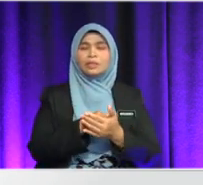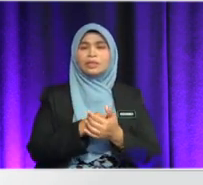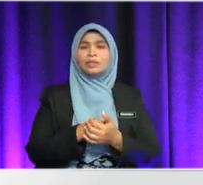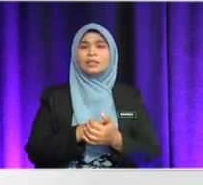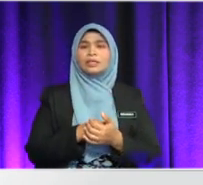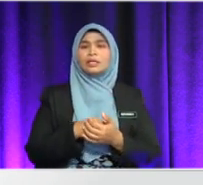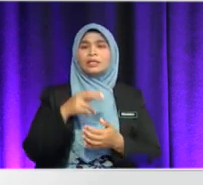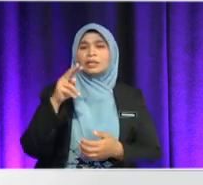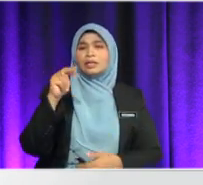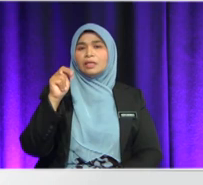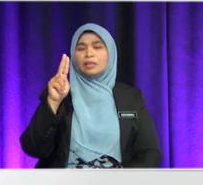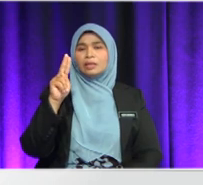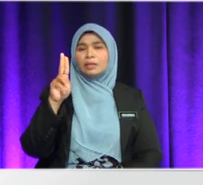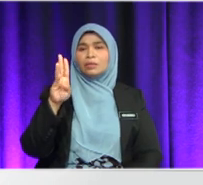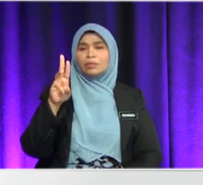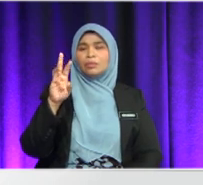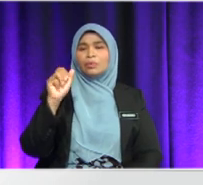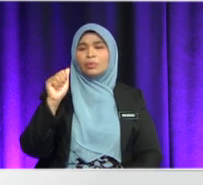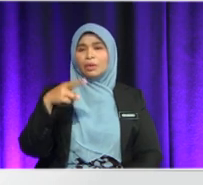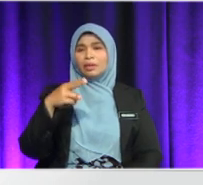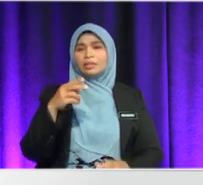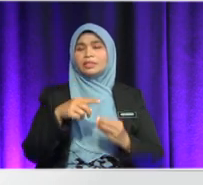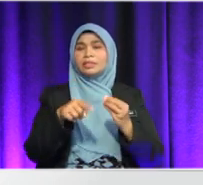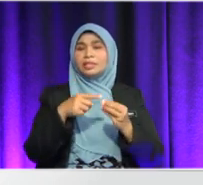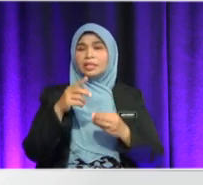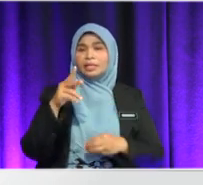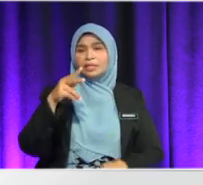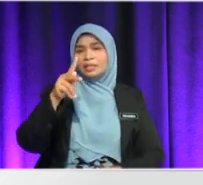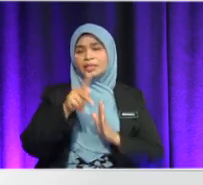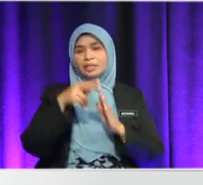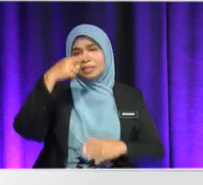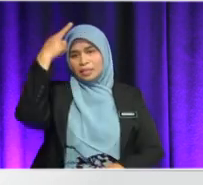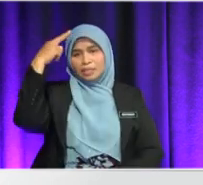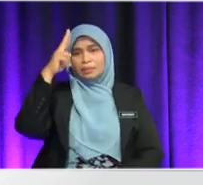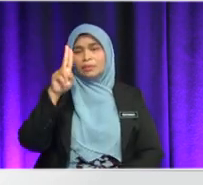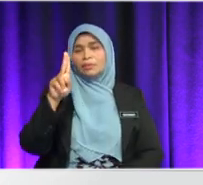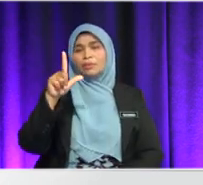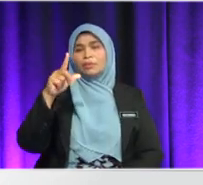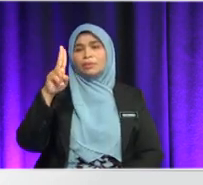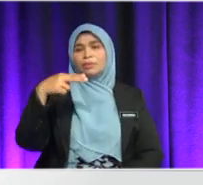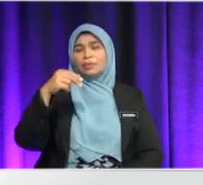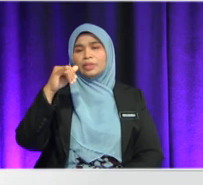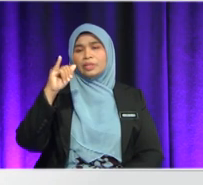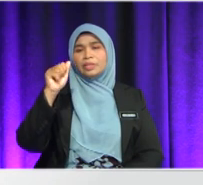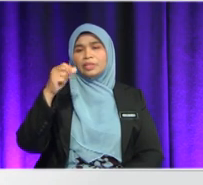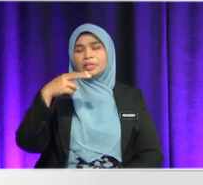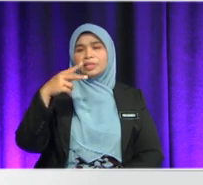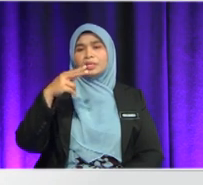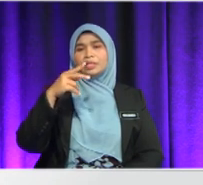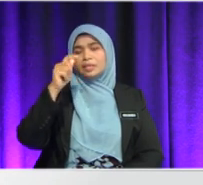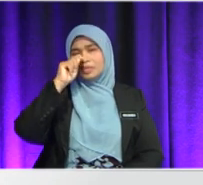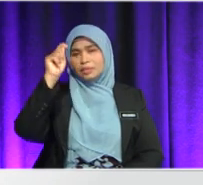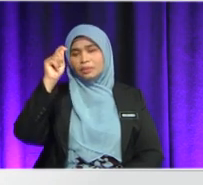dengan kenabian Al uluhiyah berkaitan dengan Ketuhanan Al ghaibiyat berkaitan dengan